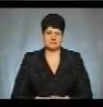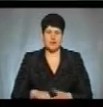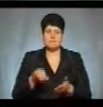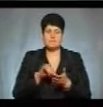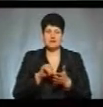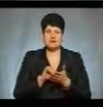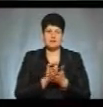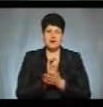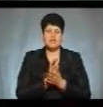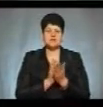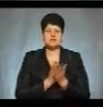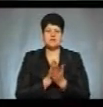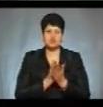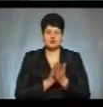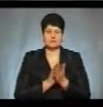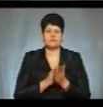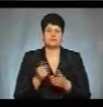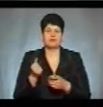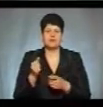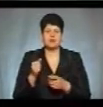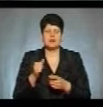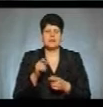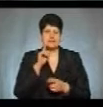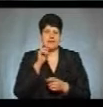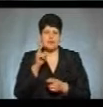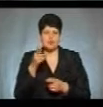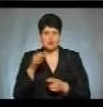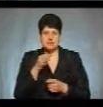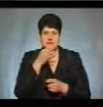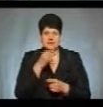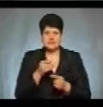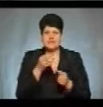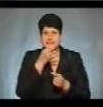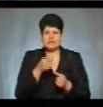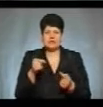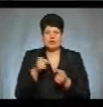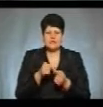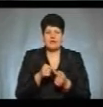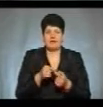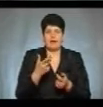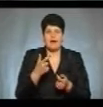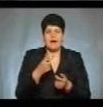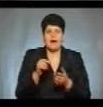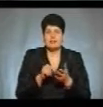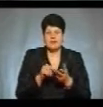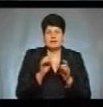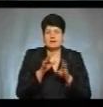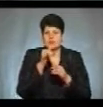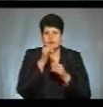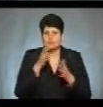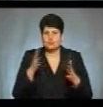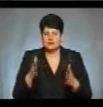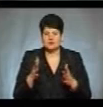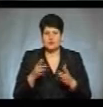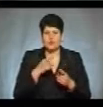Представниця прес-служби штабу Зеленського Ольга Руденко телефоном повідомила. Сказати точно, який саме аналіз здавав Володимир Зеленський, не може. Ось